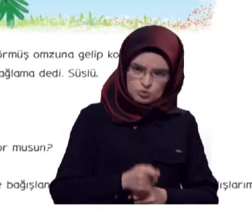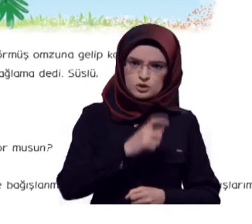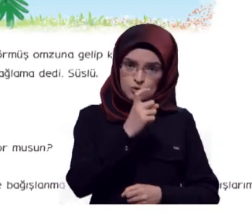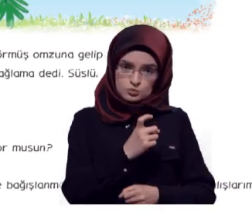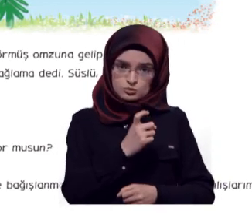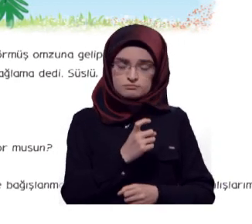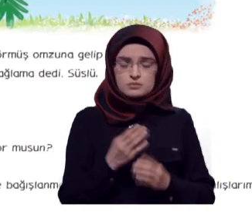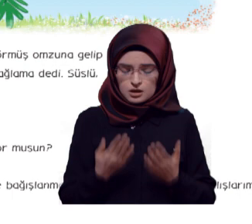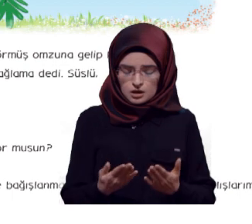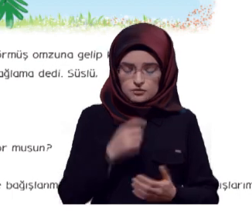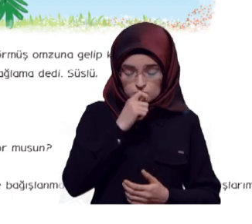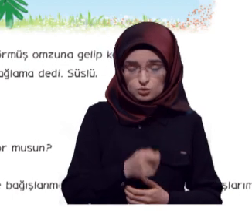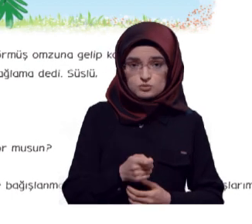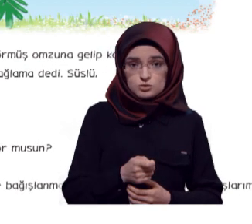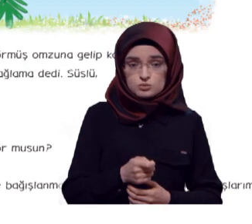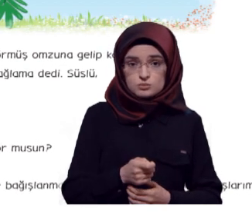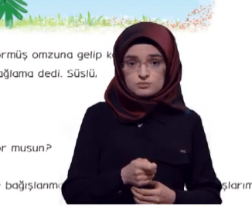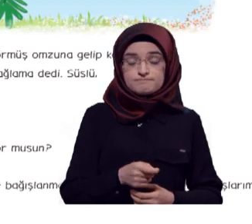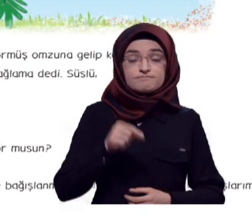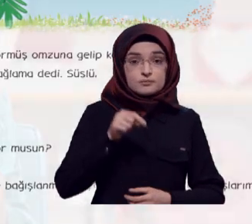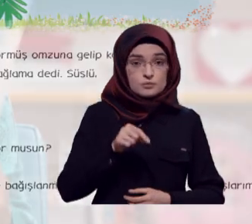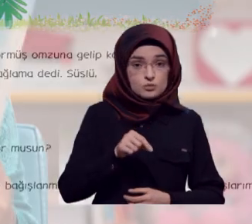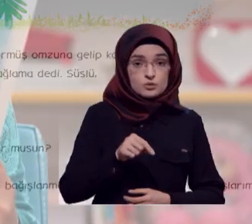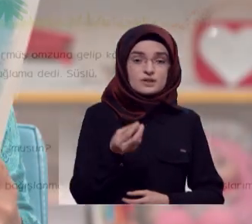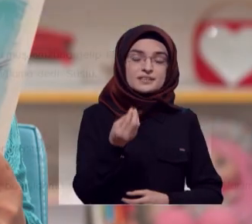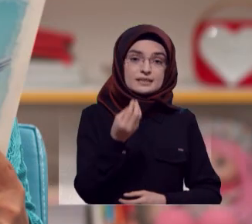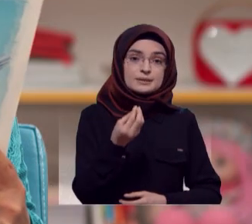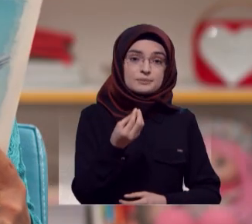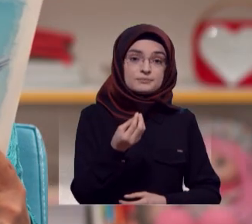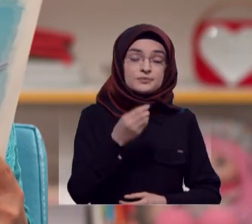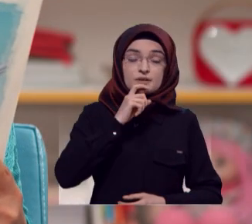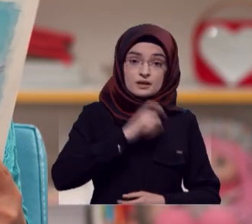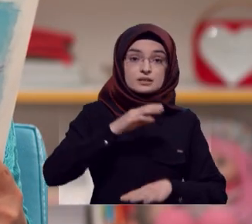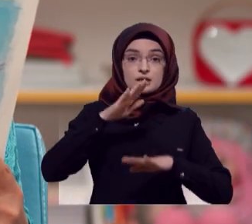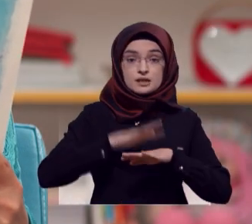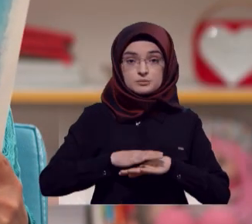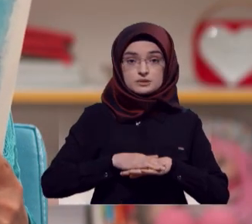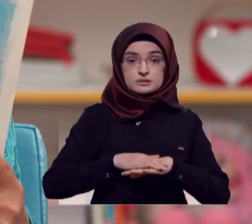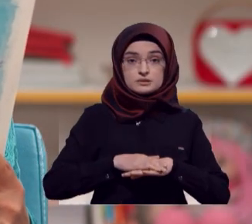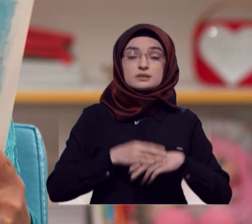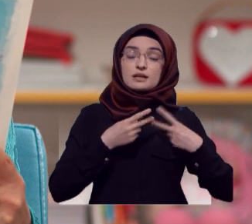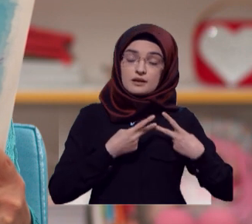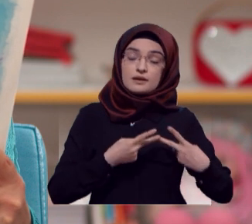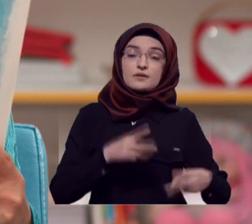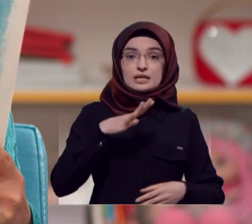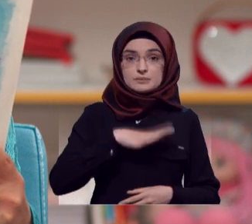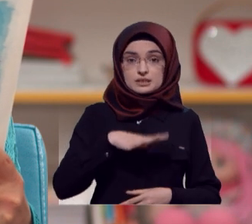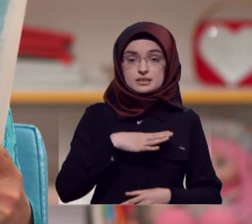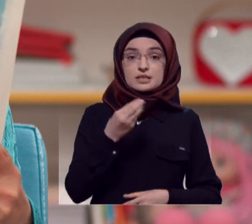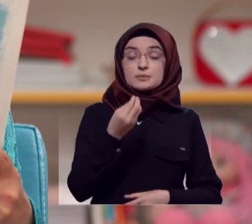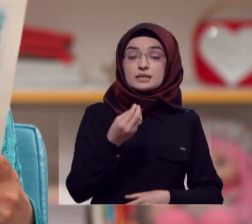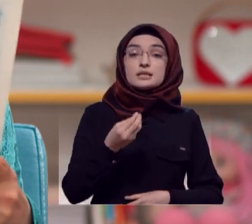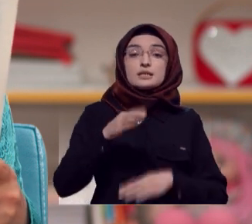musun? Evet, söz veriyorum. Buraya kadar çok iyi. Hata ettiğimizde bağışlanma dileyip